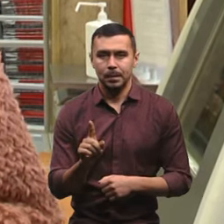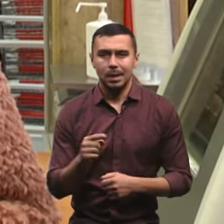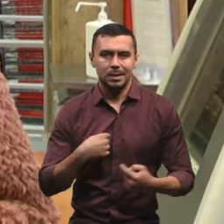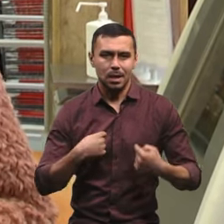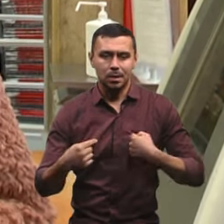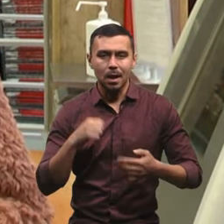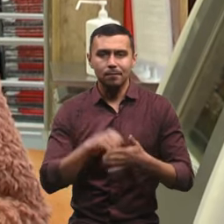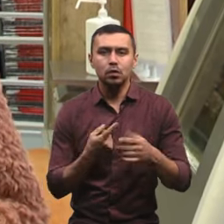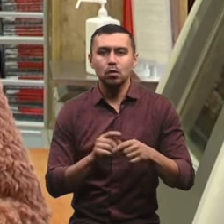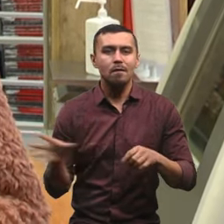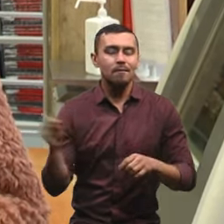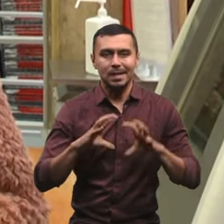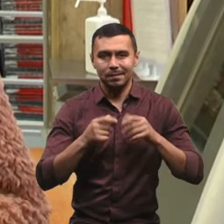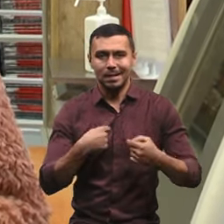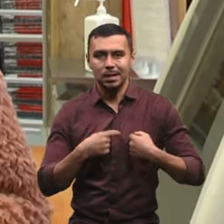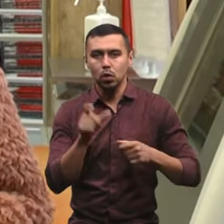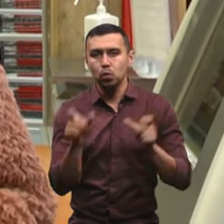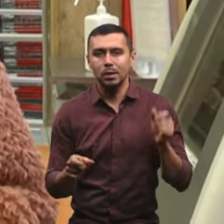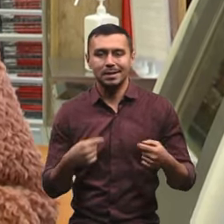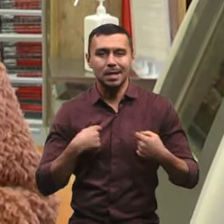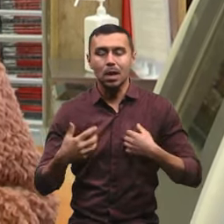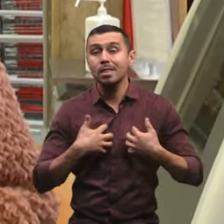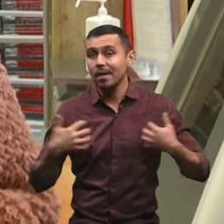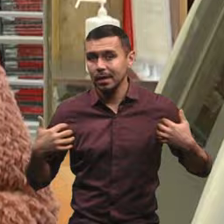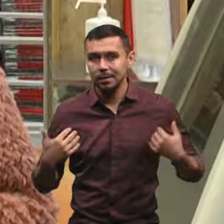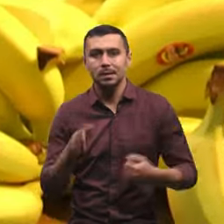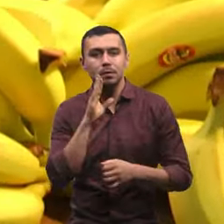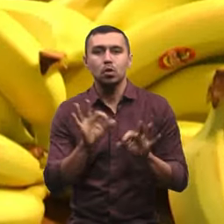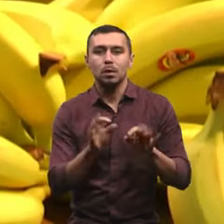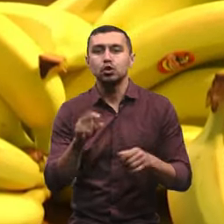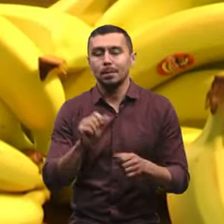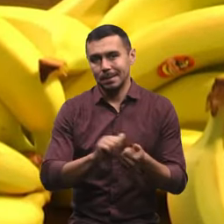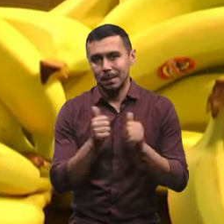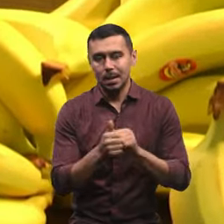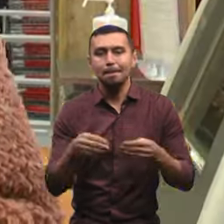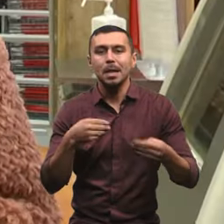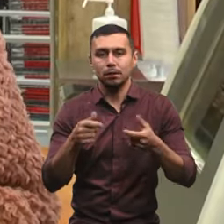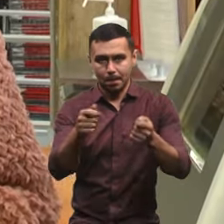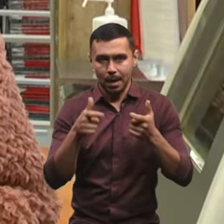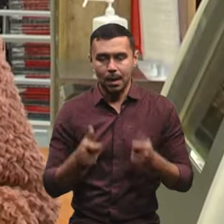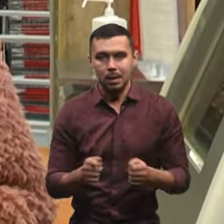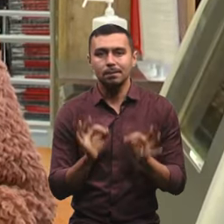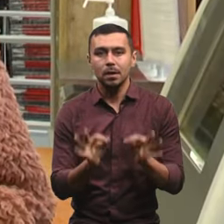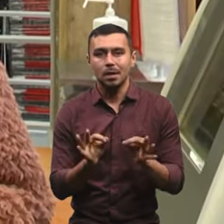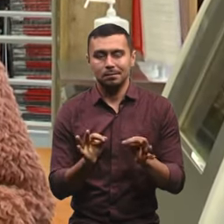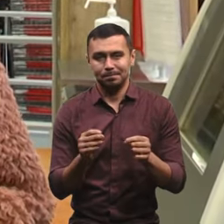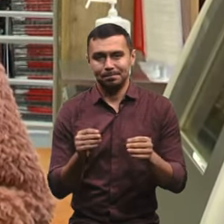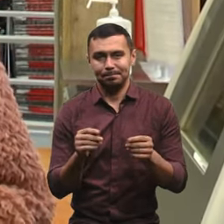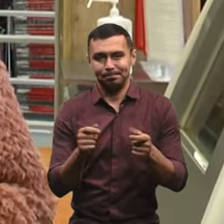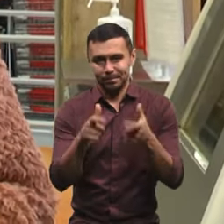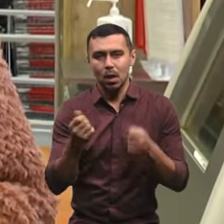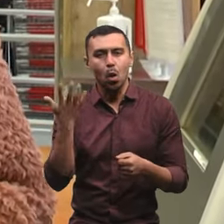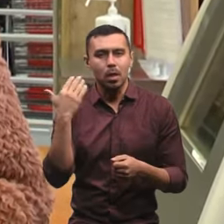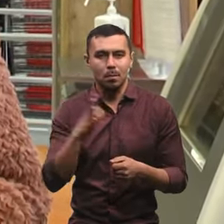страждає від цього весь світ, страждають люди, страждають тварини. Дівчина розповіла, чим замінила пластикові пакети. Звичайні торбиночки, такі, як